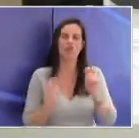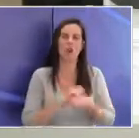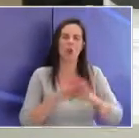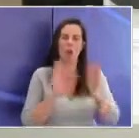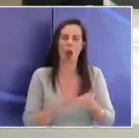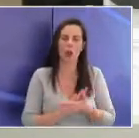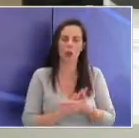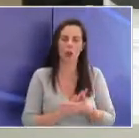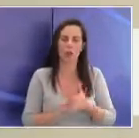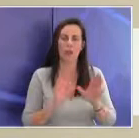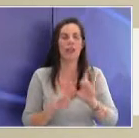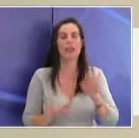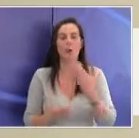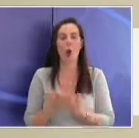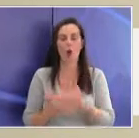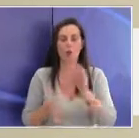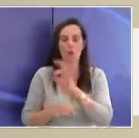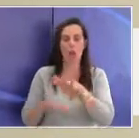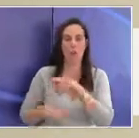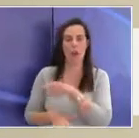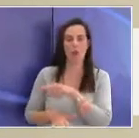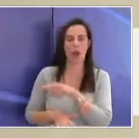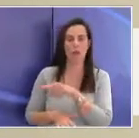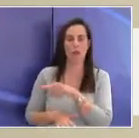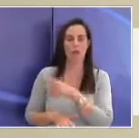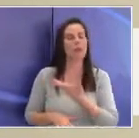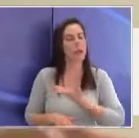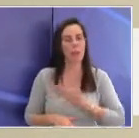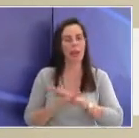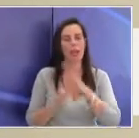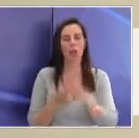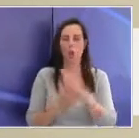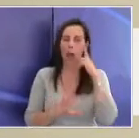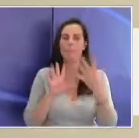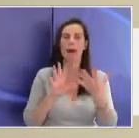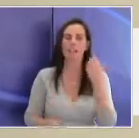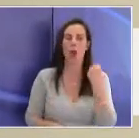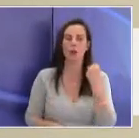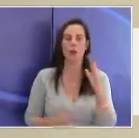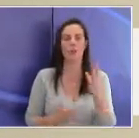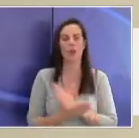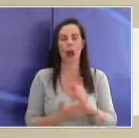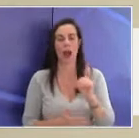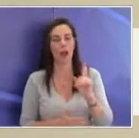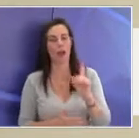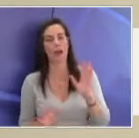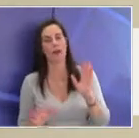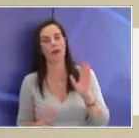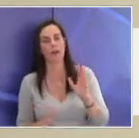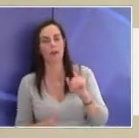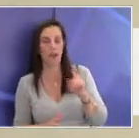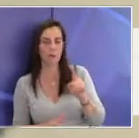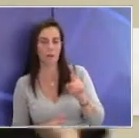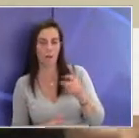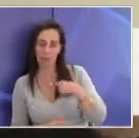התמונה, אם היועץ המשפטי לממשלה מנדלבליט, יאמץ את כל המסקנות, okay. ויחיד ללכת עד כנראה... הסוף,